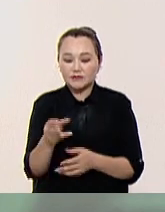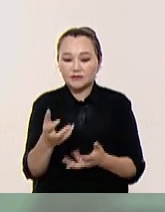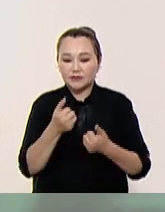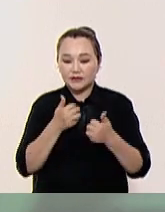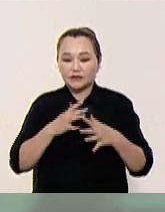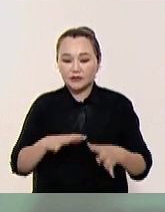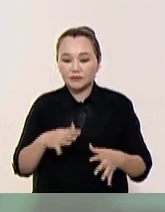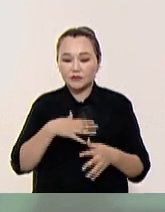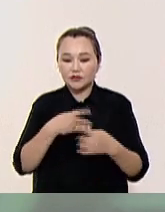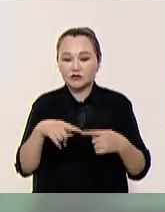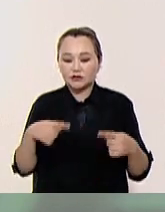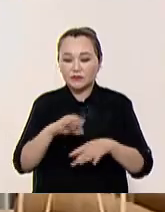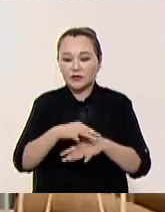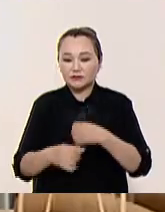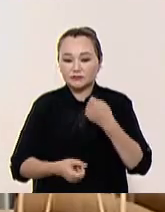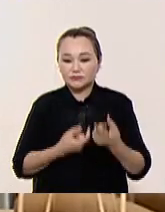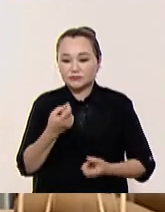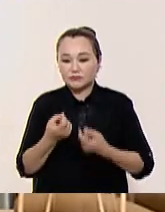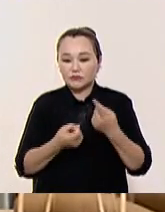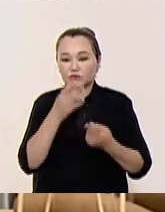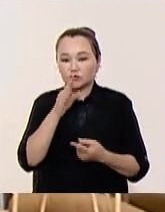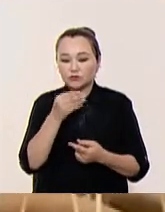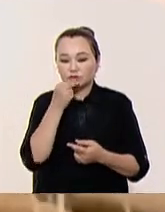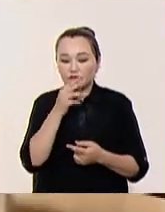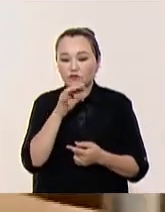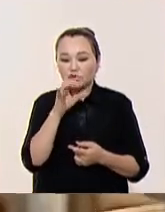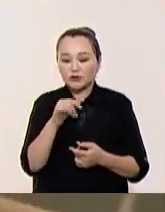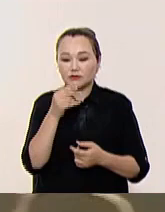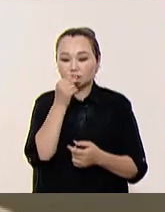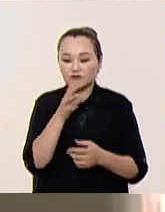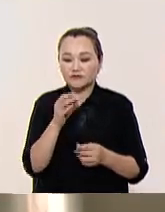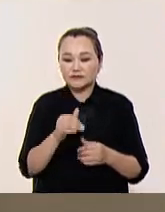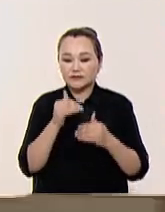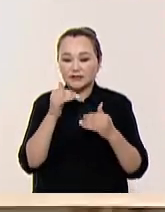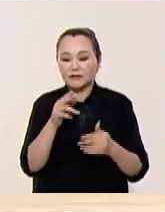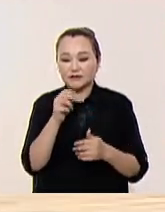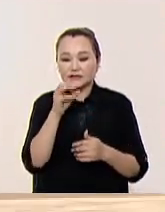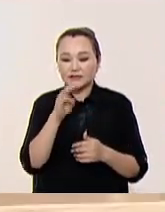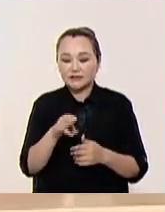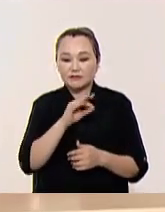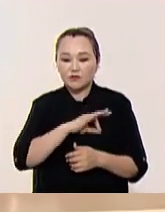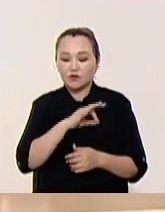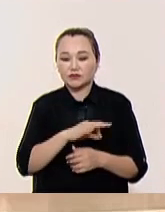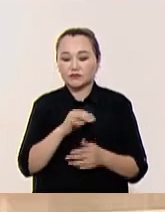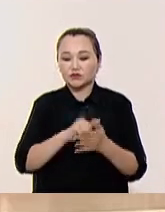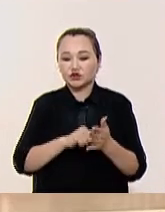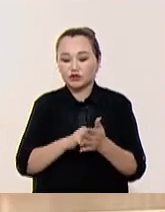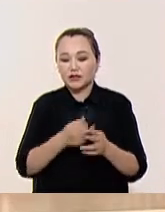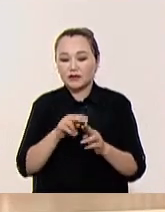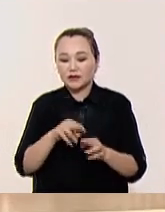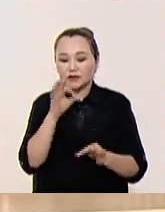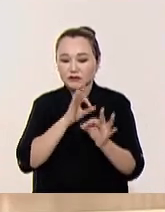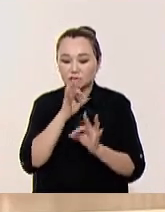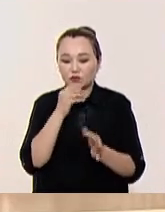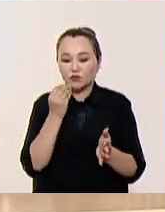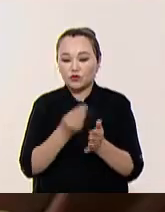қабылдамағанын бізде әртүрлі аурулар туындап жатады. Мамандар жеміс-жидек пен көкөніс құнының көтерілуіне пестицидтерді пайдалануды себеп дейді. Бұл дәрілер